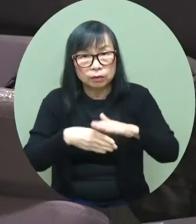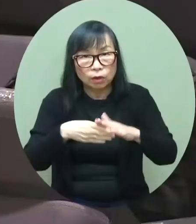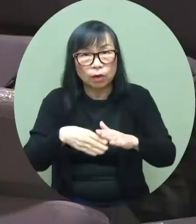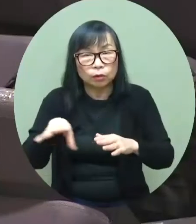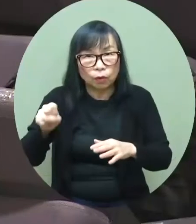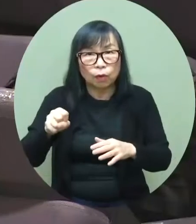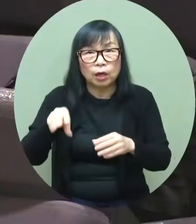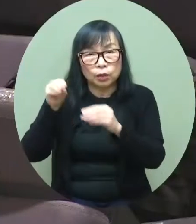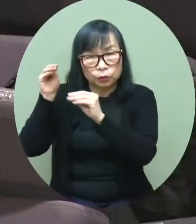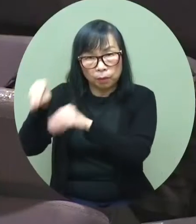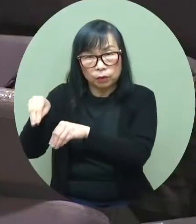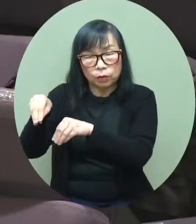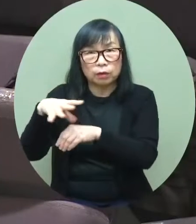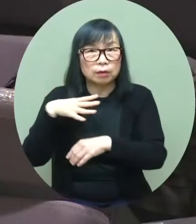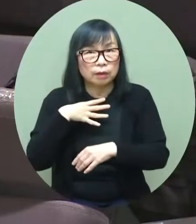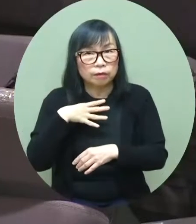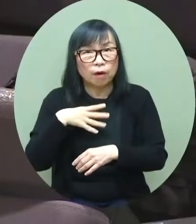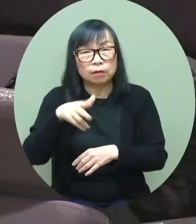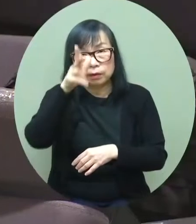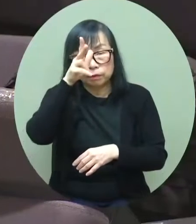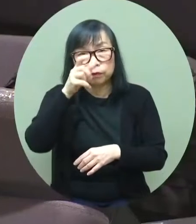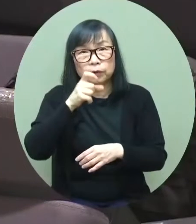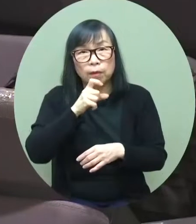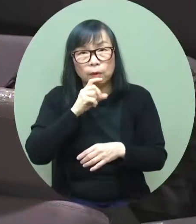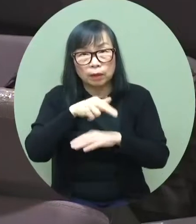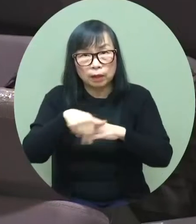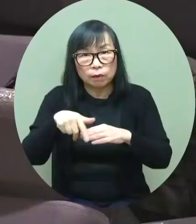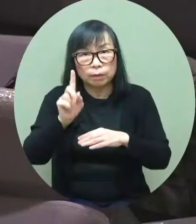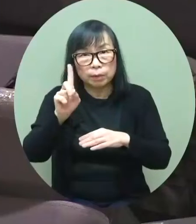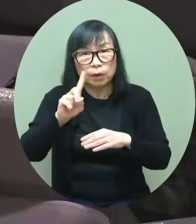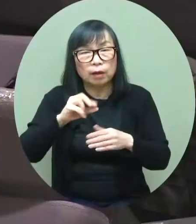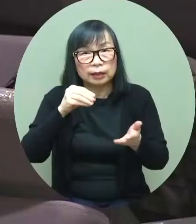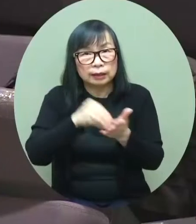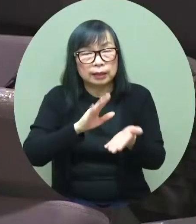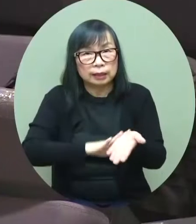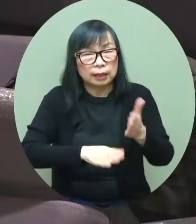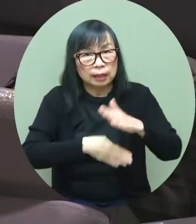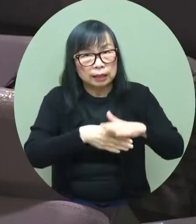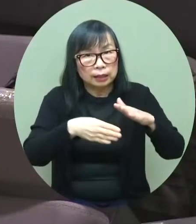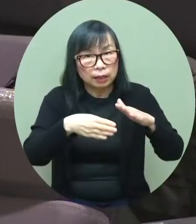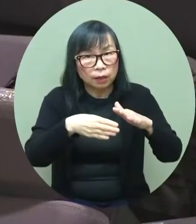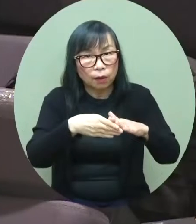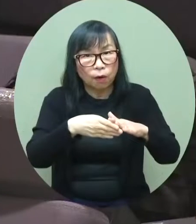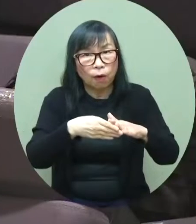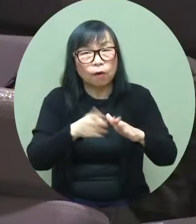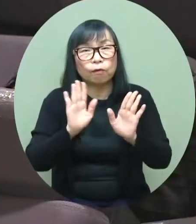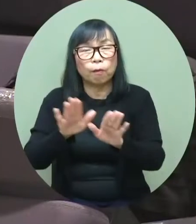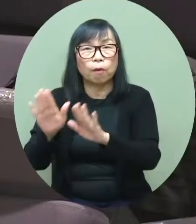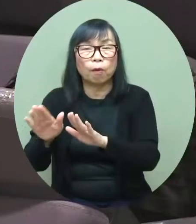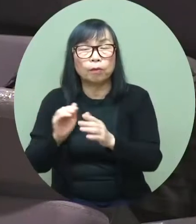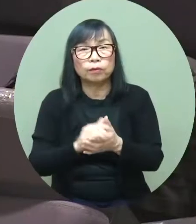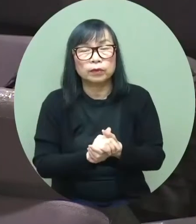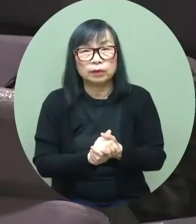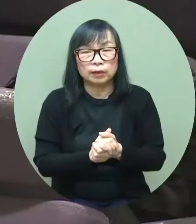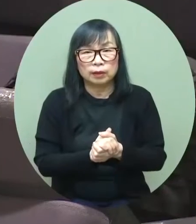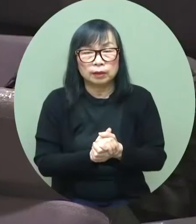用或者預約嘅情況啦。咁同埋即係當局有冇計劃喺咩情況下會調整指定診所嗰、那個？那個服務咧咁另一